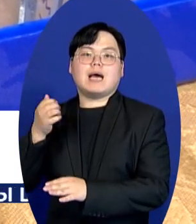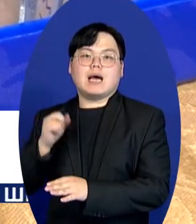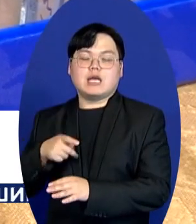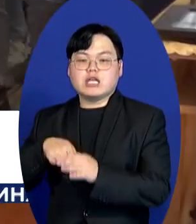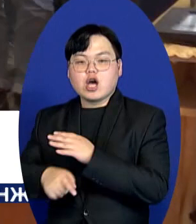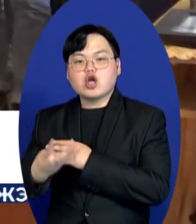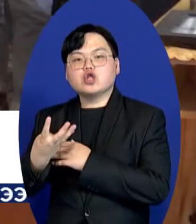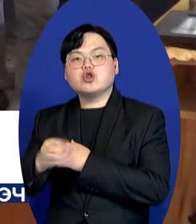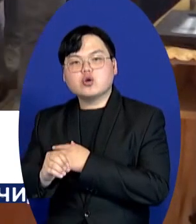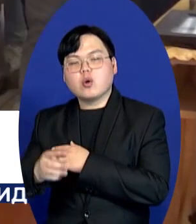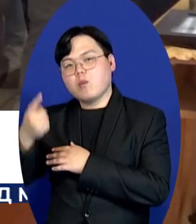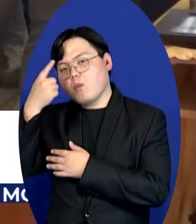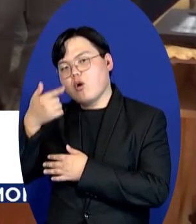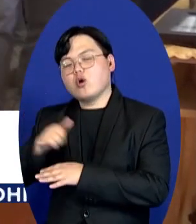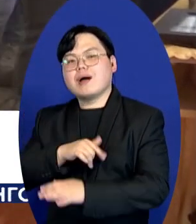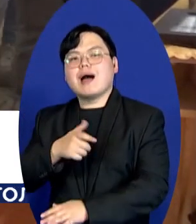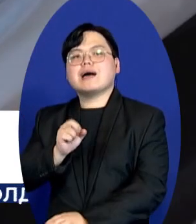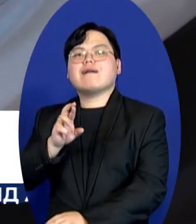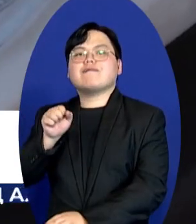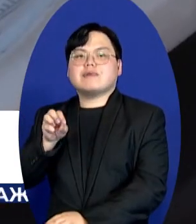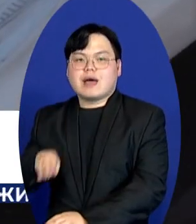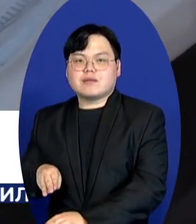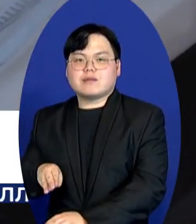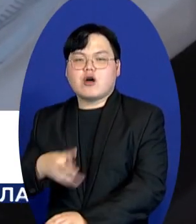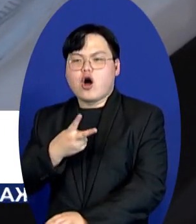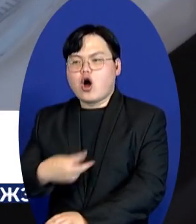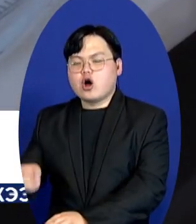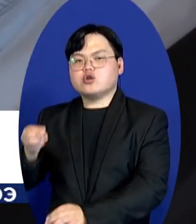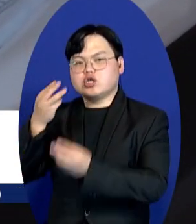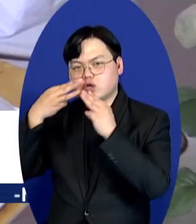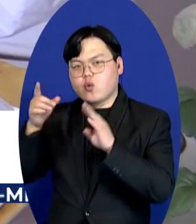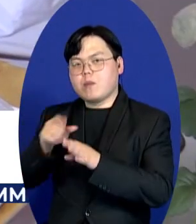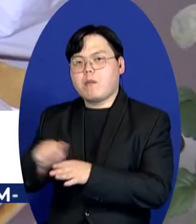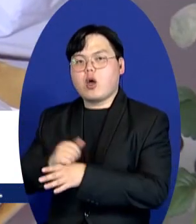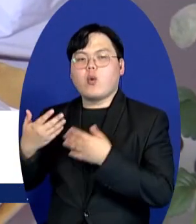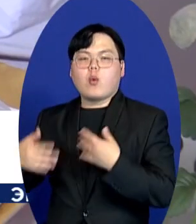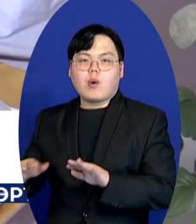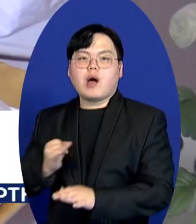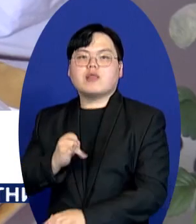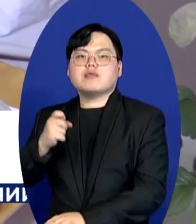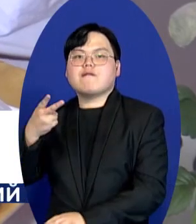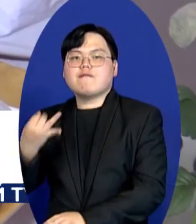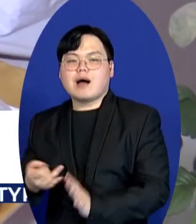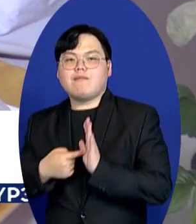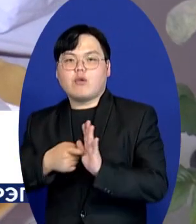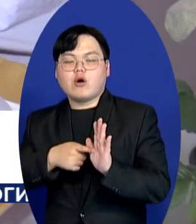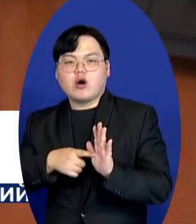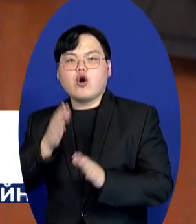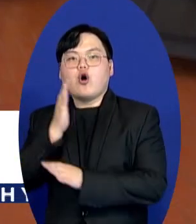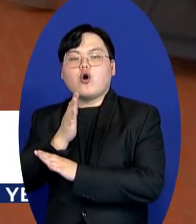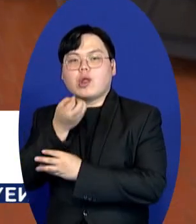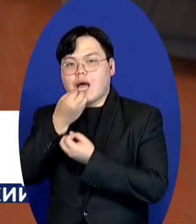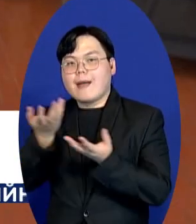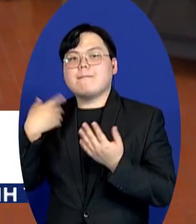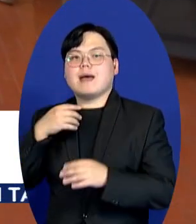Үүнээс 40 орчим Монгол улсын гавьяат агрономч төрүүлж 200 гаруй эрдэмтэн бэлтгэсэн гэдгийг инновац шингэсэн бүтээгдэхүүн сурчлах өдрлөгийн үеэр онцолж